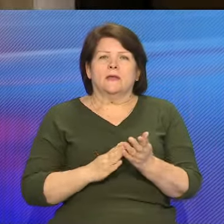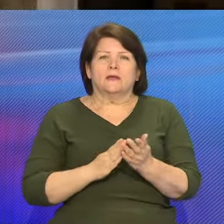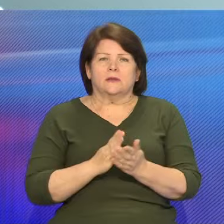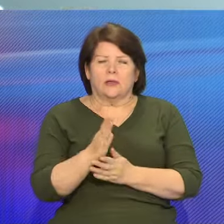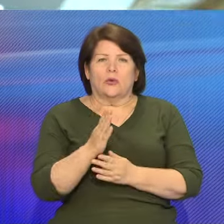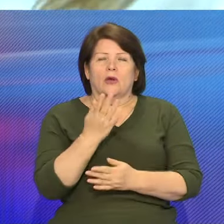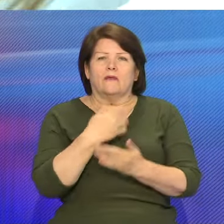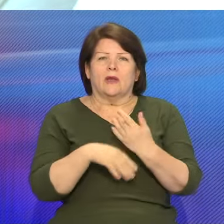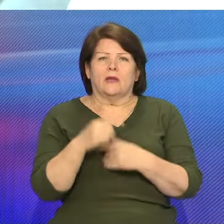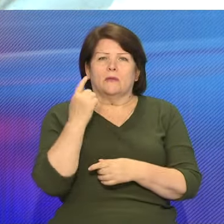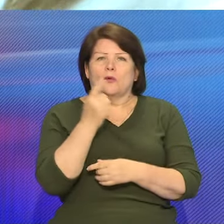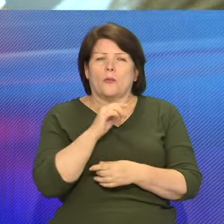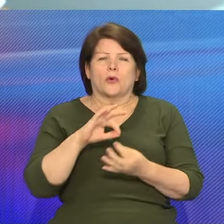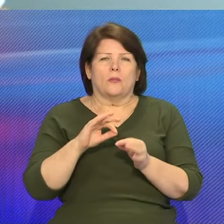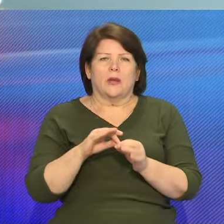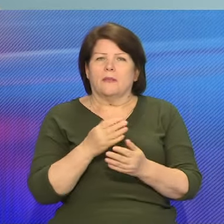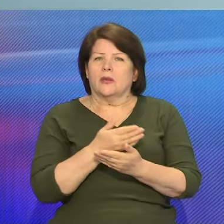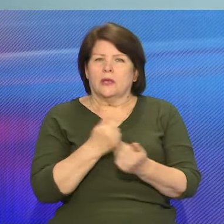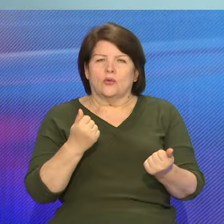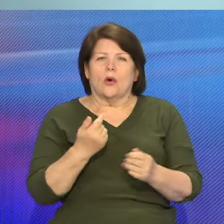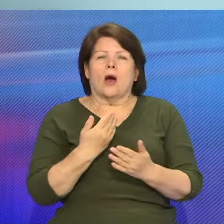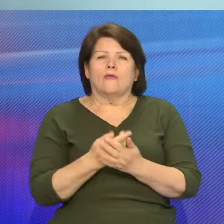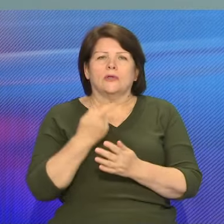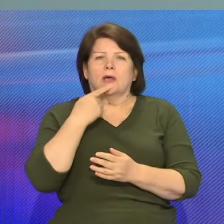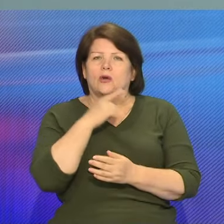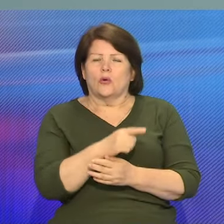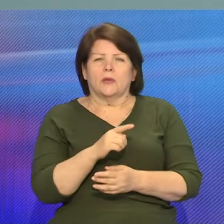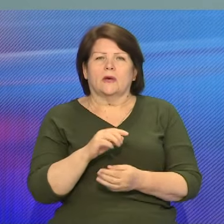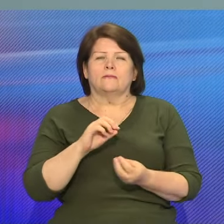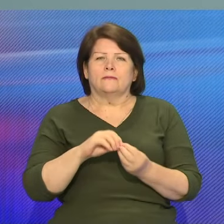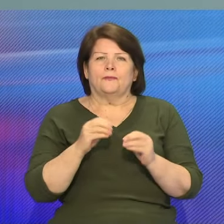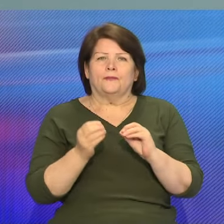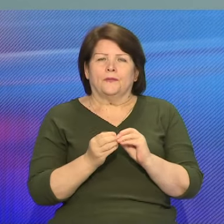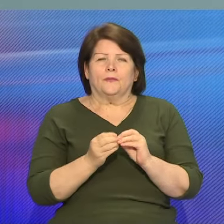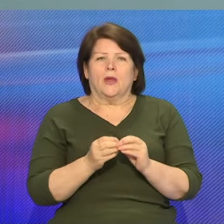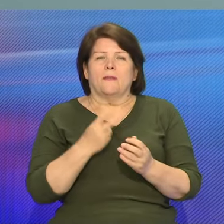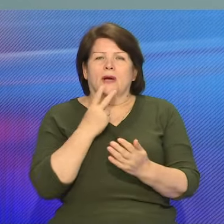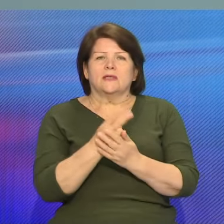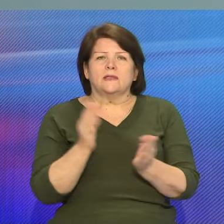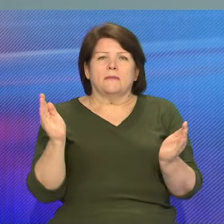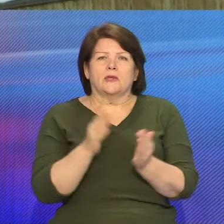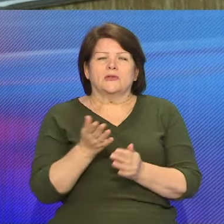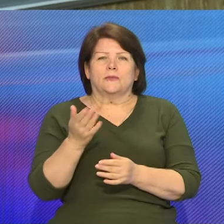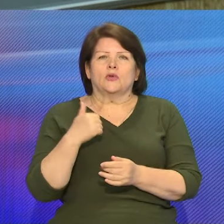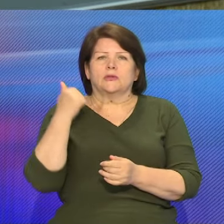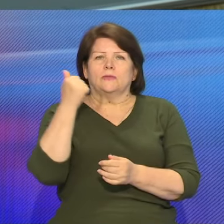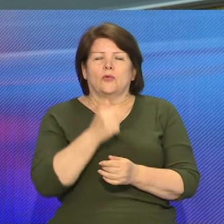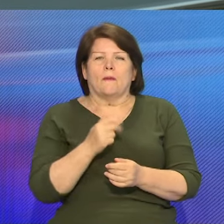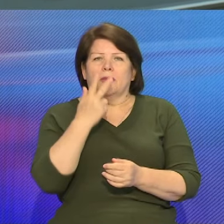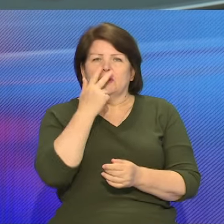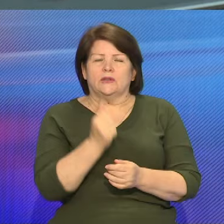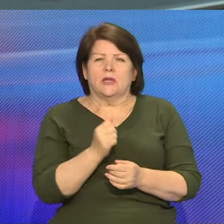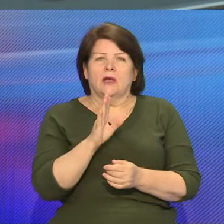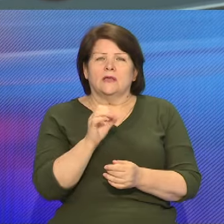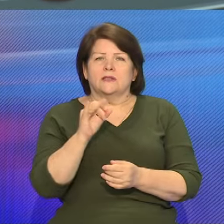інвалідаў па зроку праблем няма. А вось эканоміка не без іх. Шэраг паказчыкаў меншы, чым у мінулым годзе. Прычыны санкцый, якія